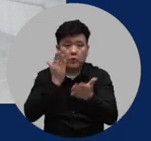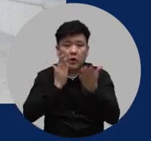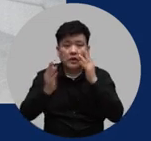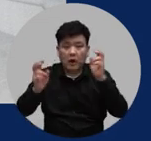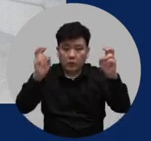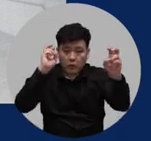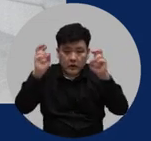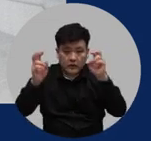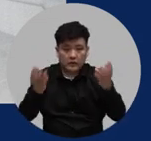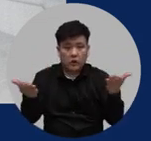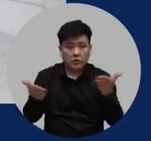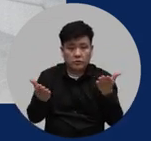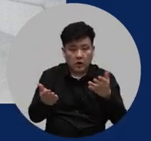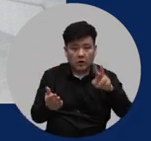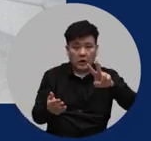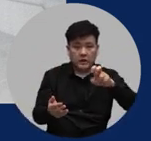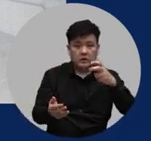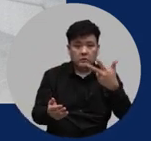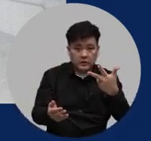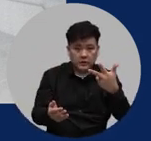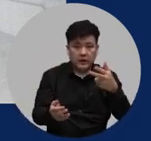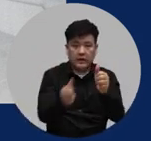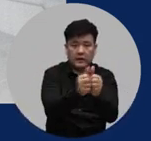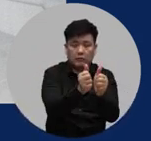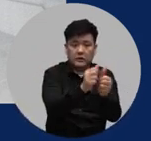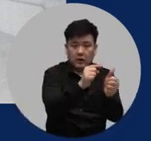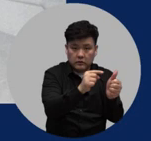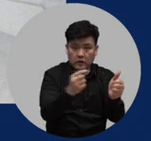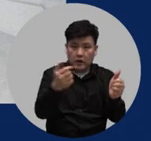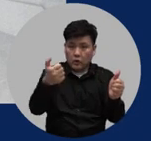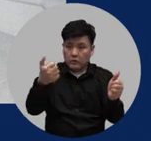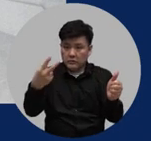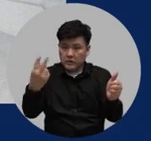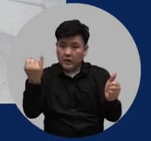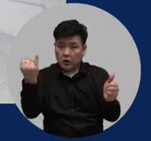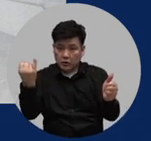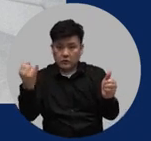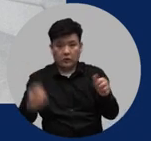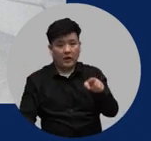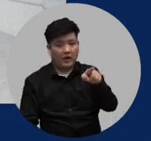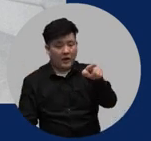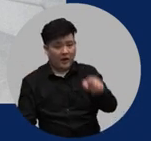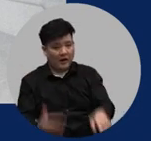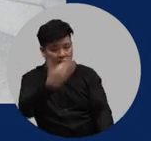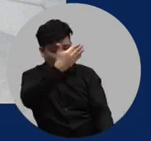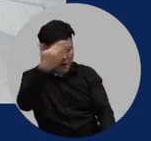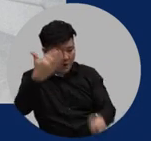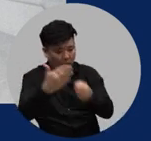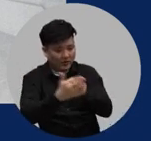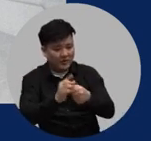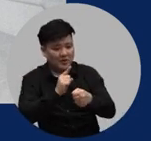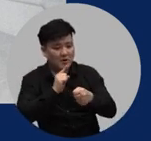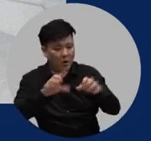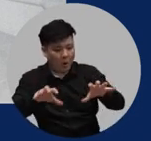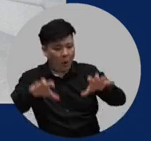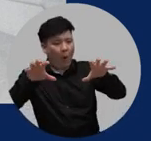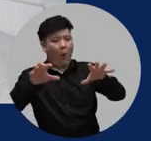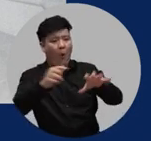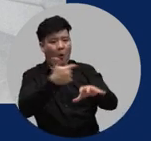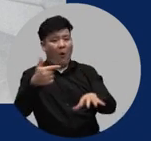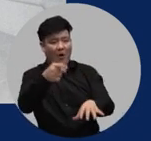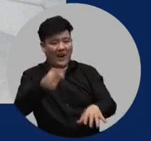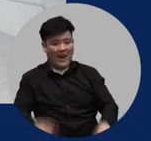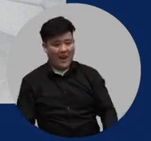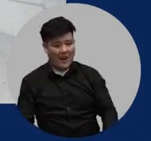근무하는 27세의 남자 직원에 대해서 52세의 여성 직원이 나이가 어려서 그런지 엉덩이가